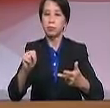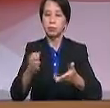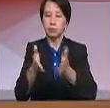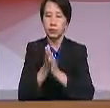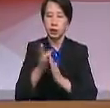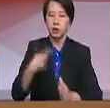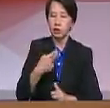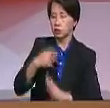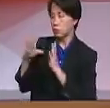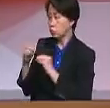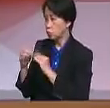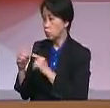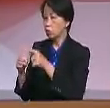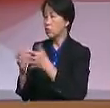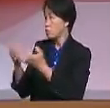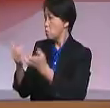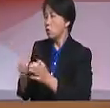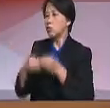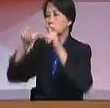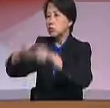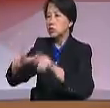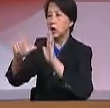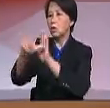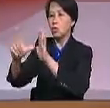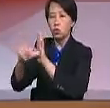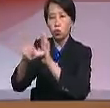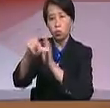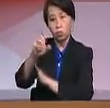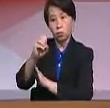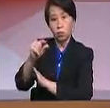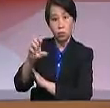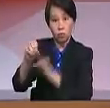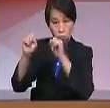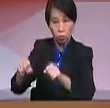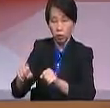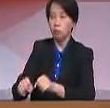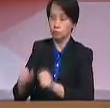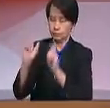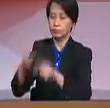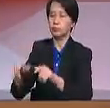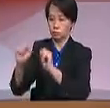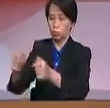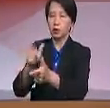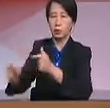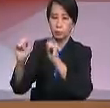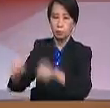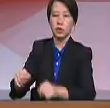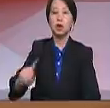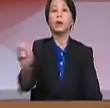syarat hari ini bersetuju, iaitu mana-mana persatuan, NGO atau mana-mana